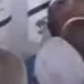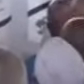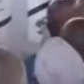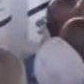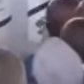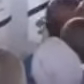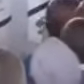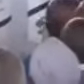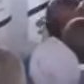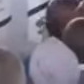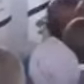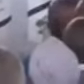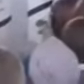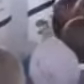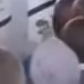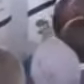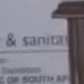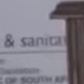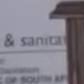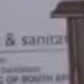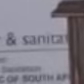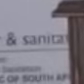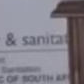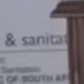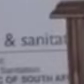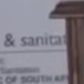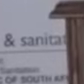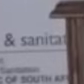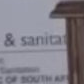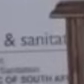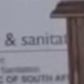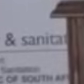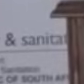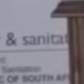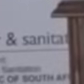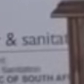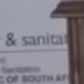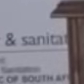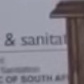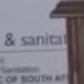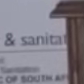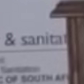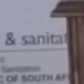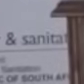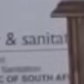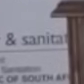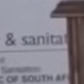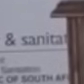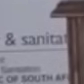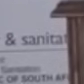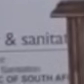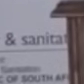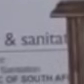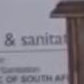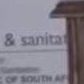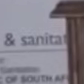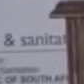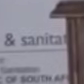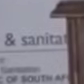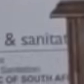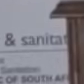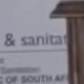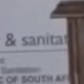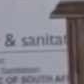soloku kwasa nje lapha kwaZulu sasithi kukhona ihlobo sithi khona ubusika